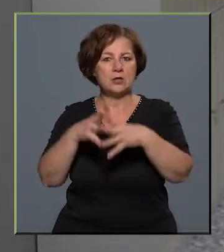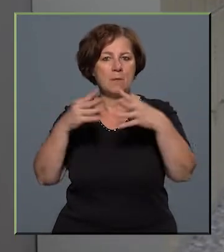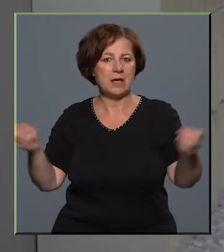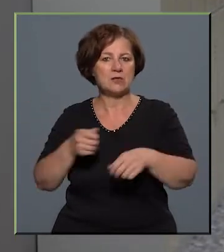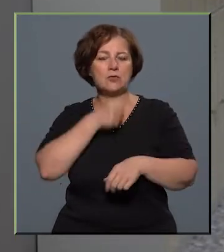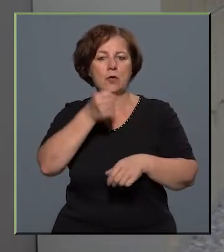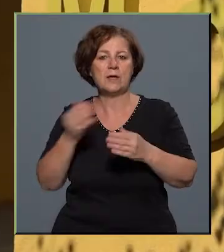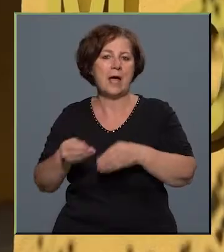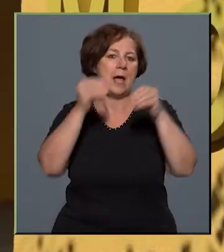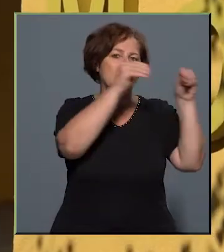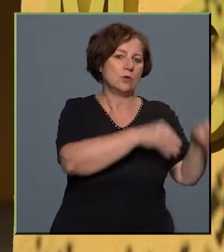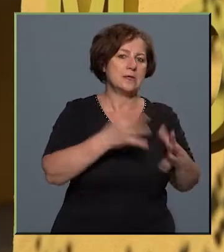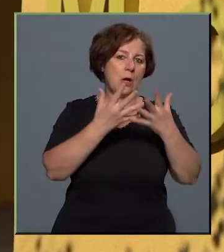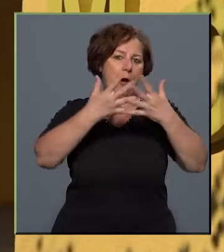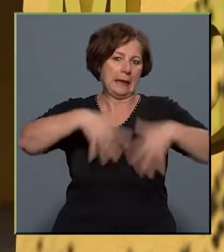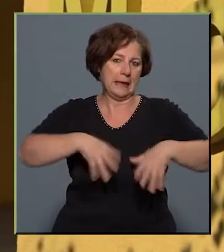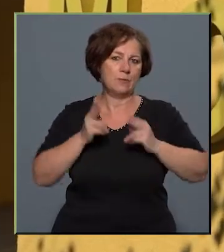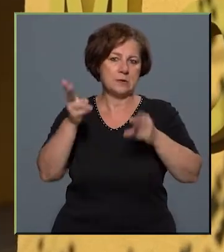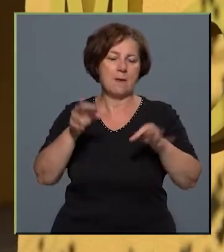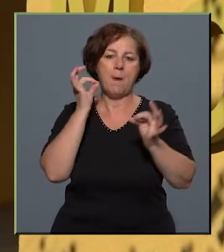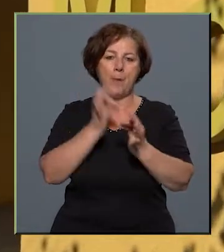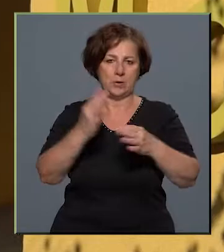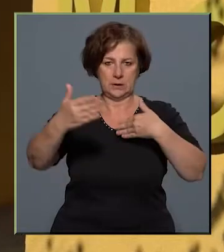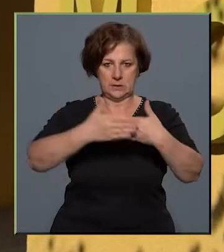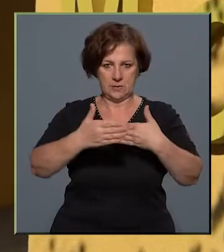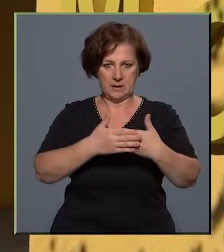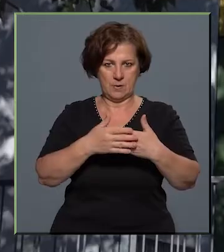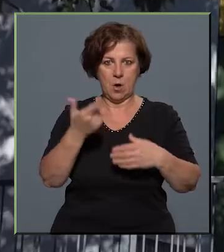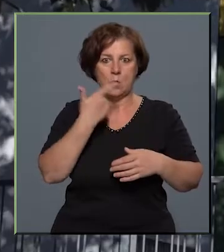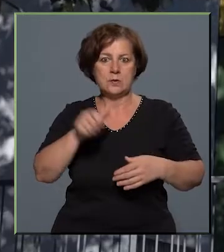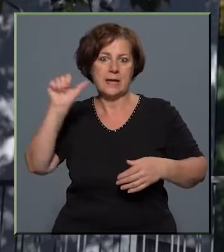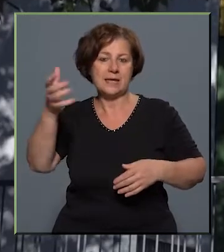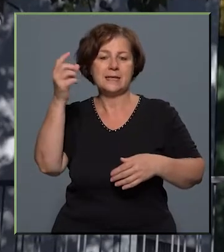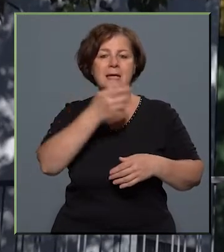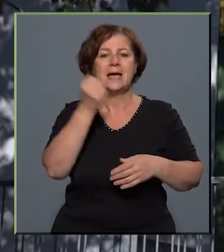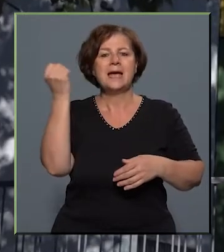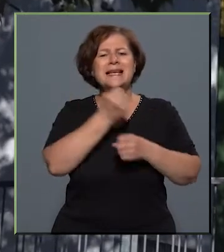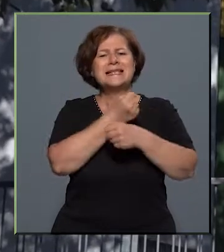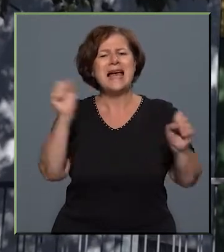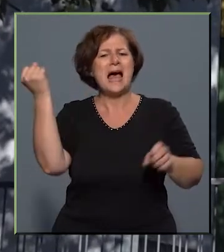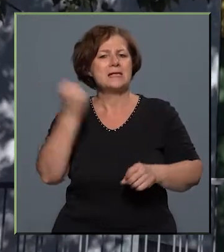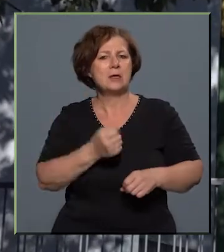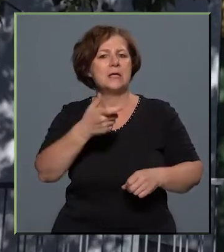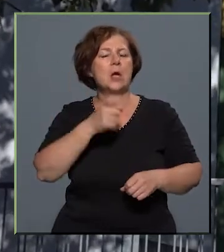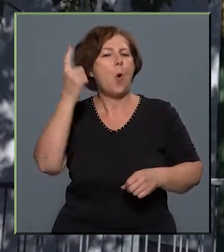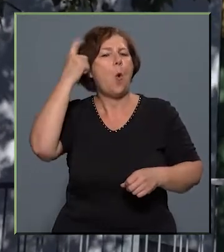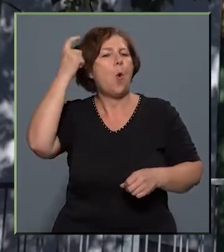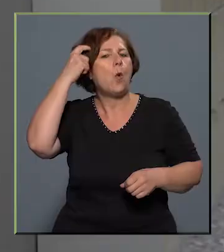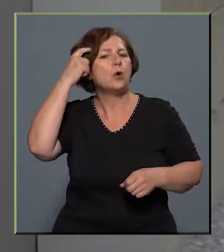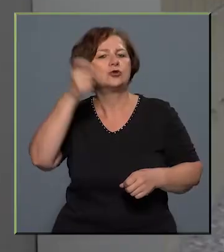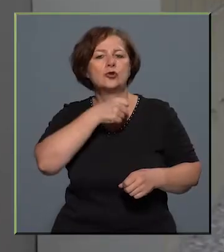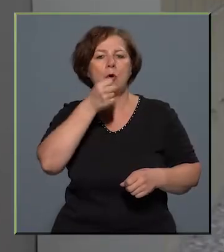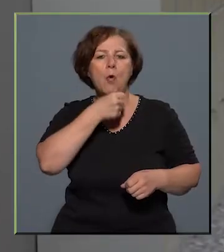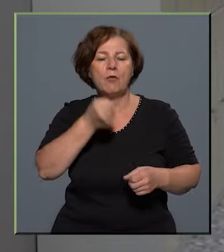átköltözik a Gép utcába, ide pont a szomszédunkba, ahol egy 21. századi okos óvoda épült föl. Műszakilag